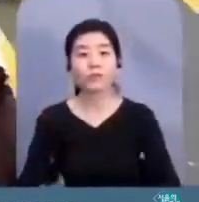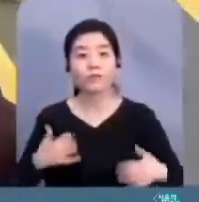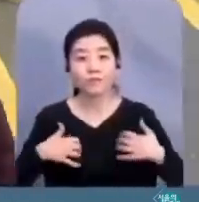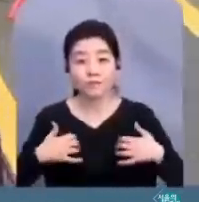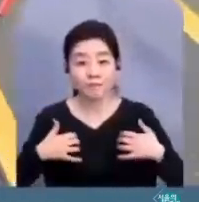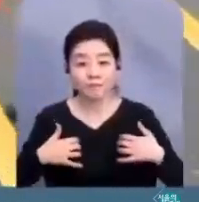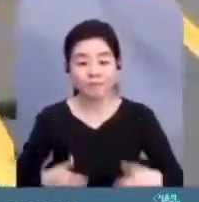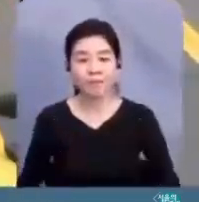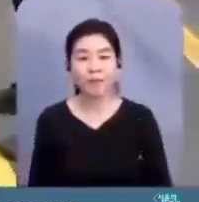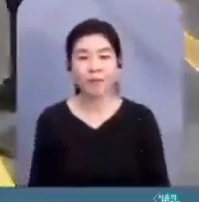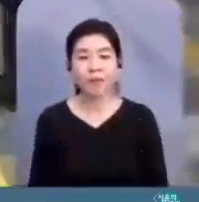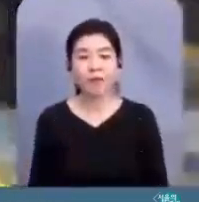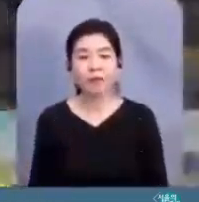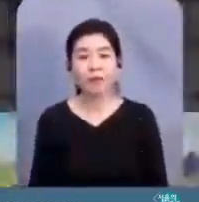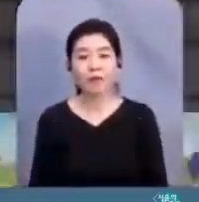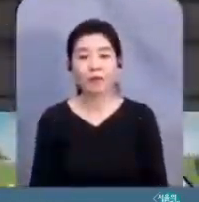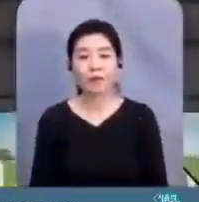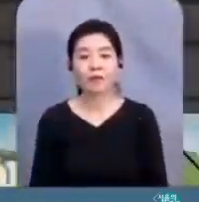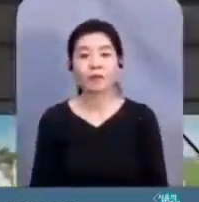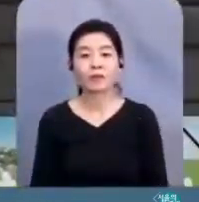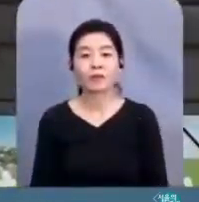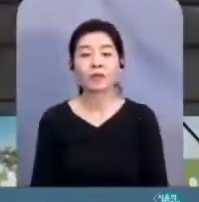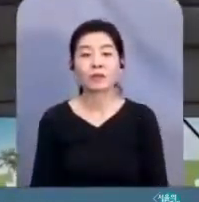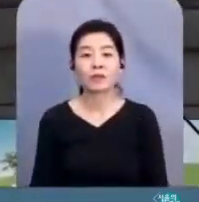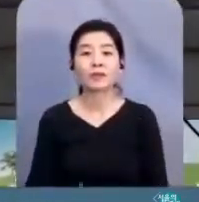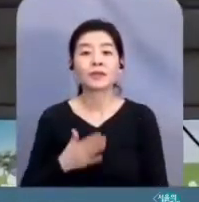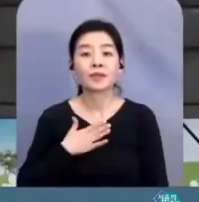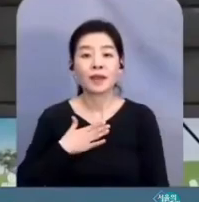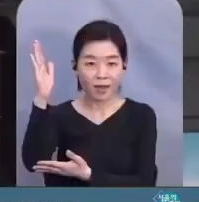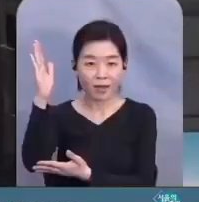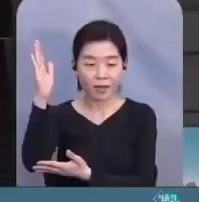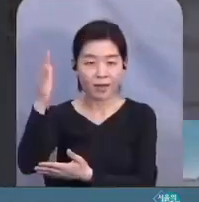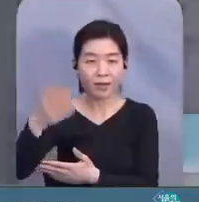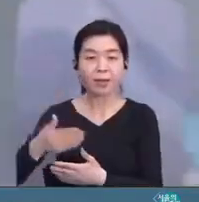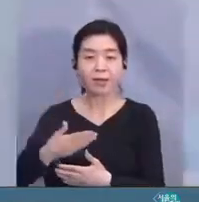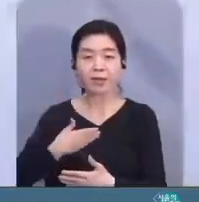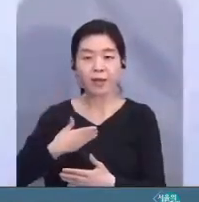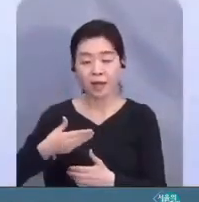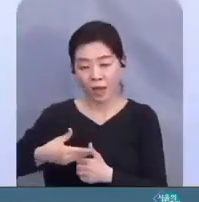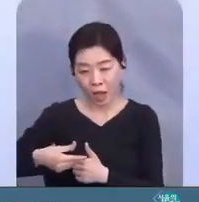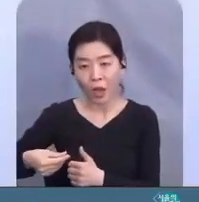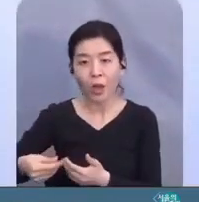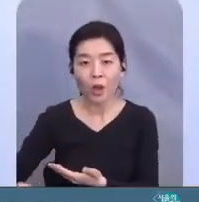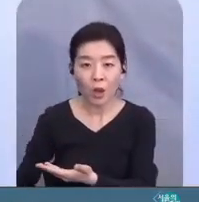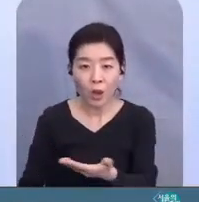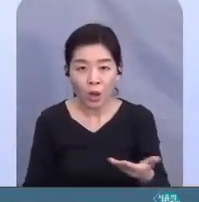오늘 이 자리에 나오게 해주신 분들과